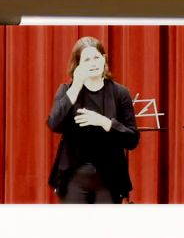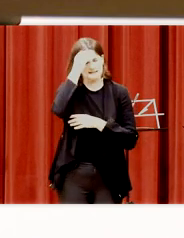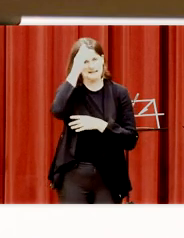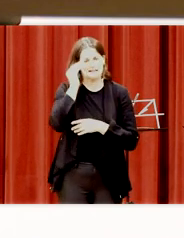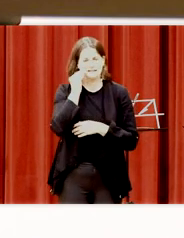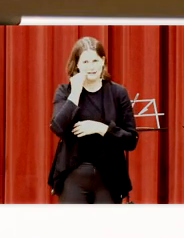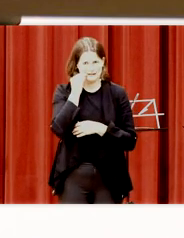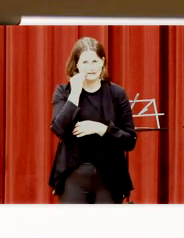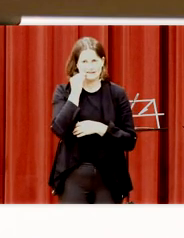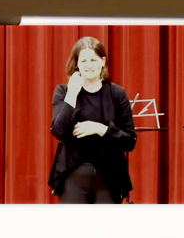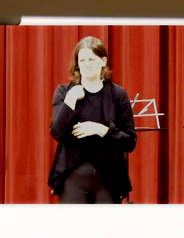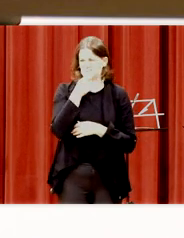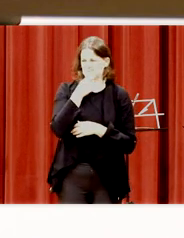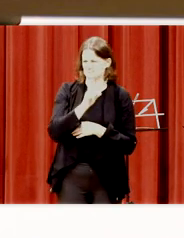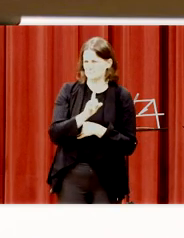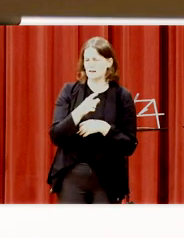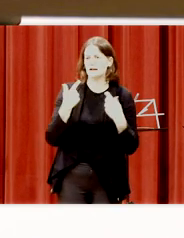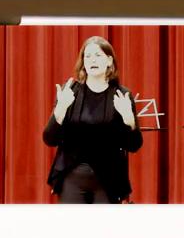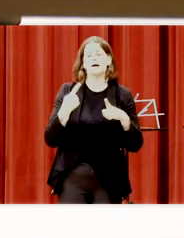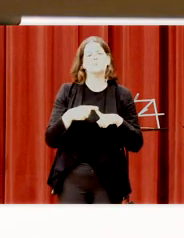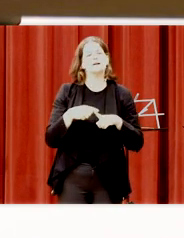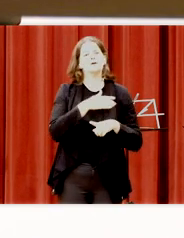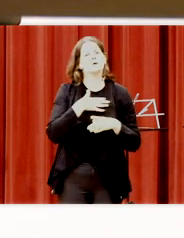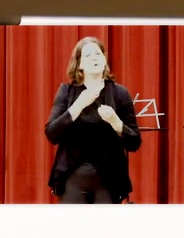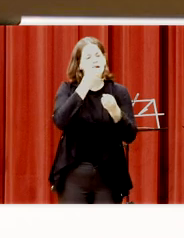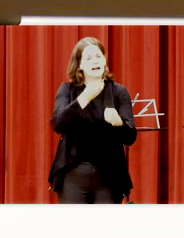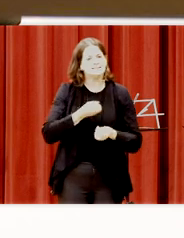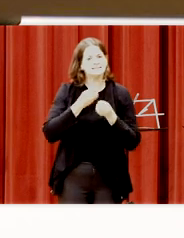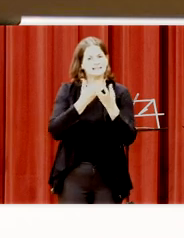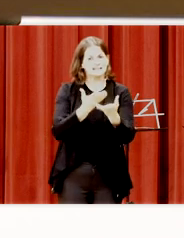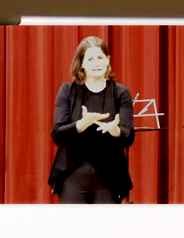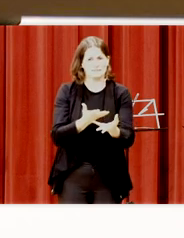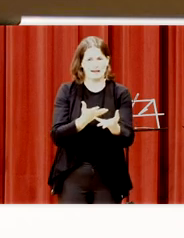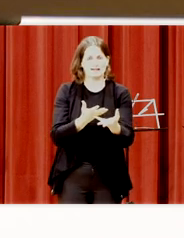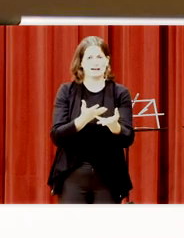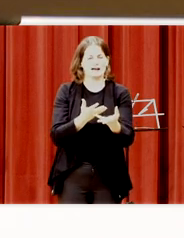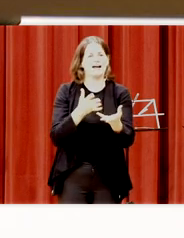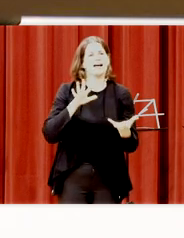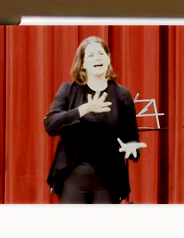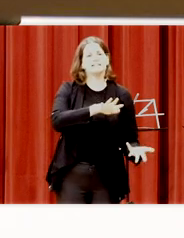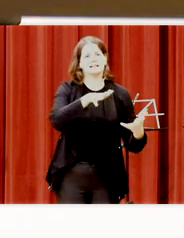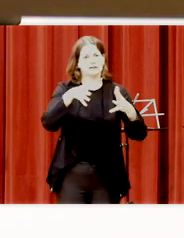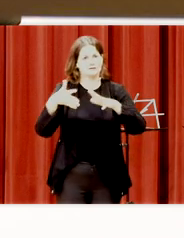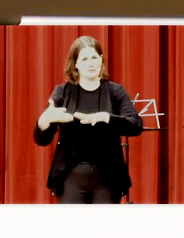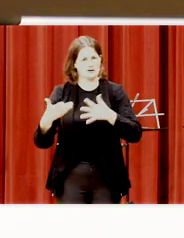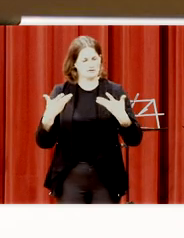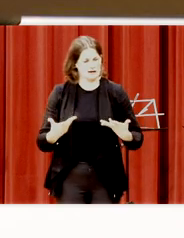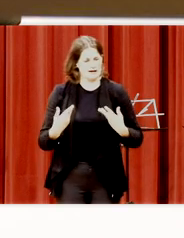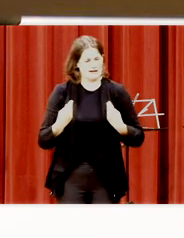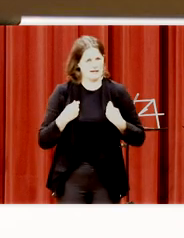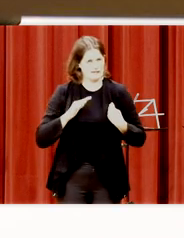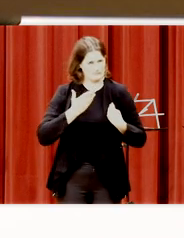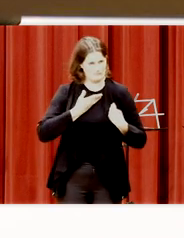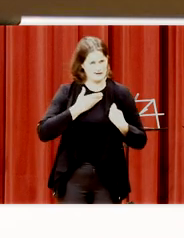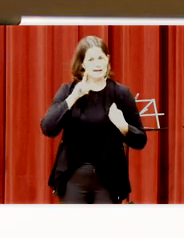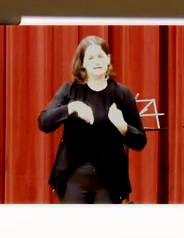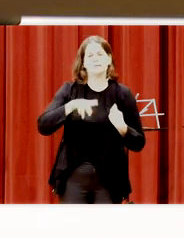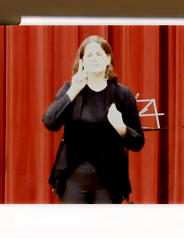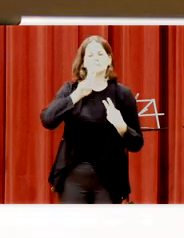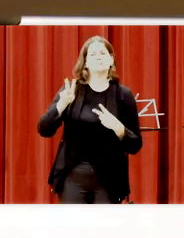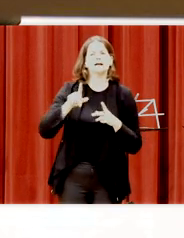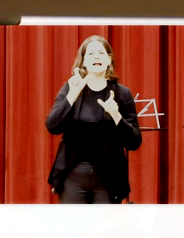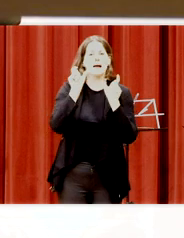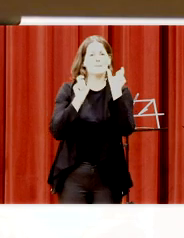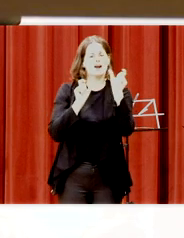que estem vivint. I volia que sortigués la transformació. Vaig veure també fotos adequades, massa dures. No m'agrada.